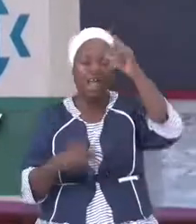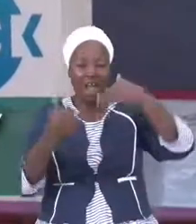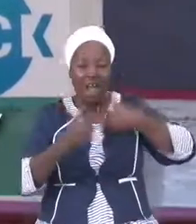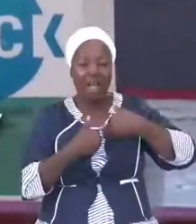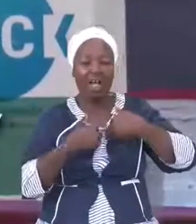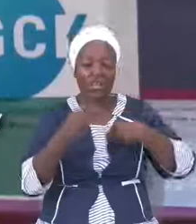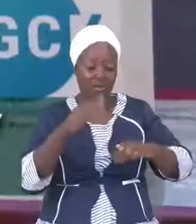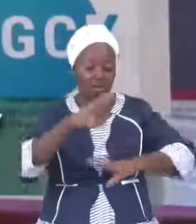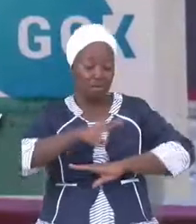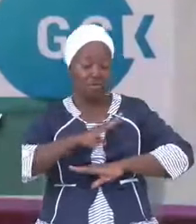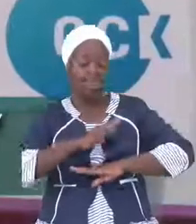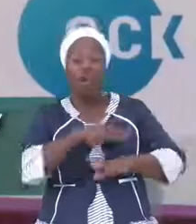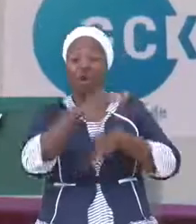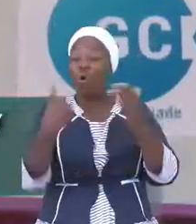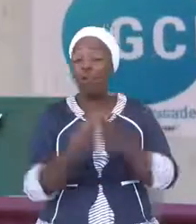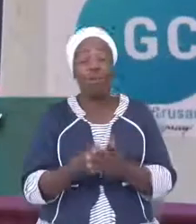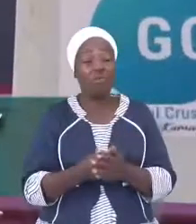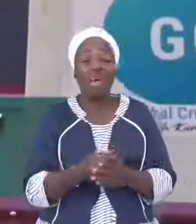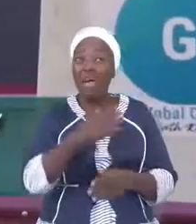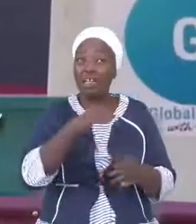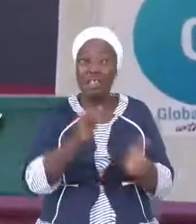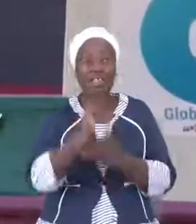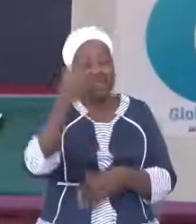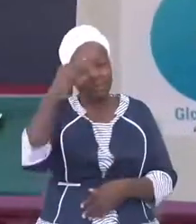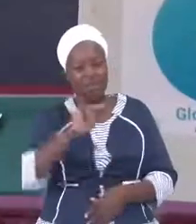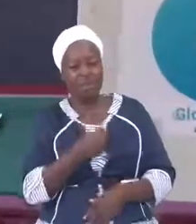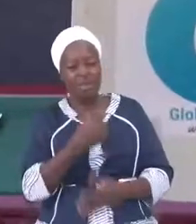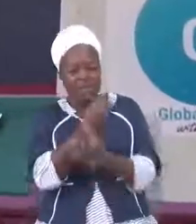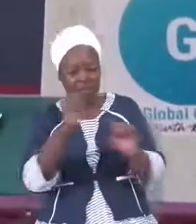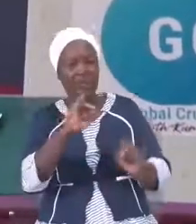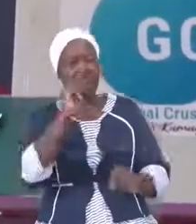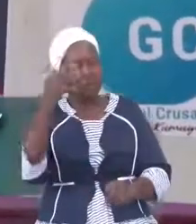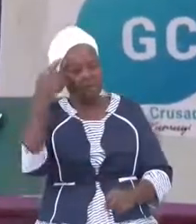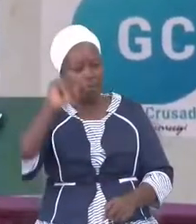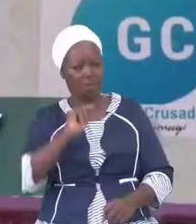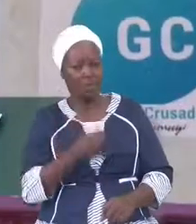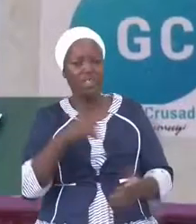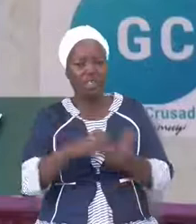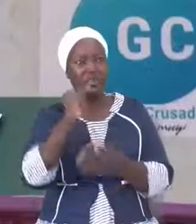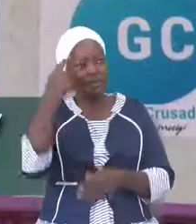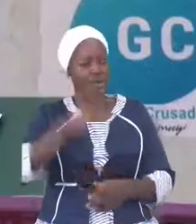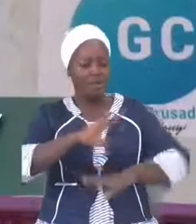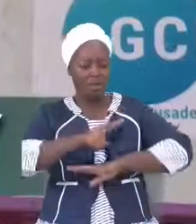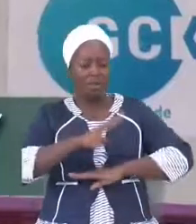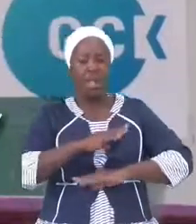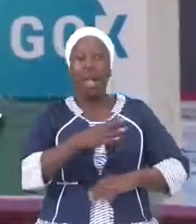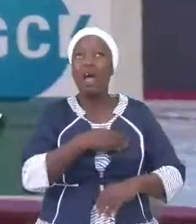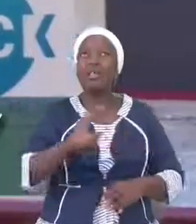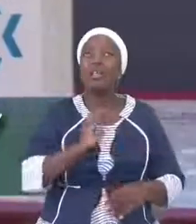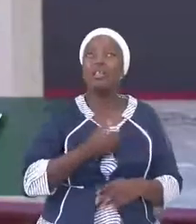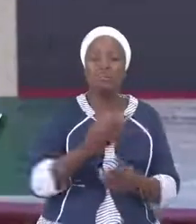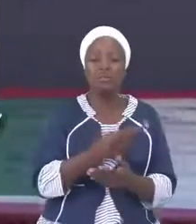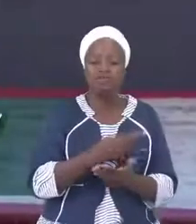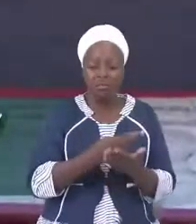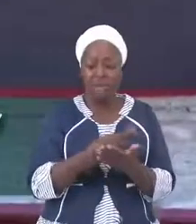suffisance et il est suffisant pour nous. Le salut, il est notre suffisance. La sanctification, il est notre